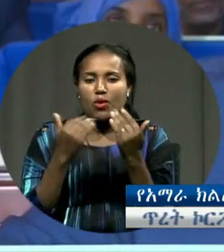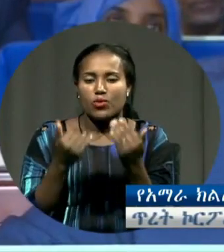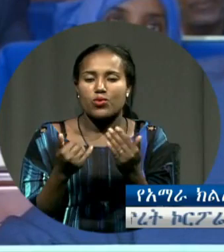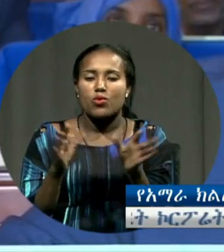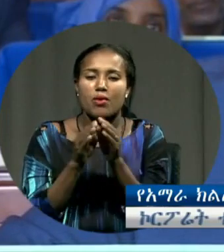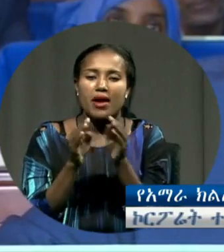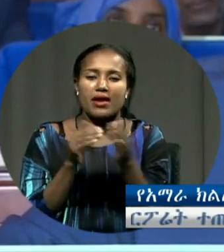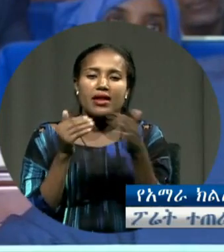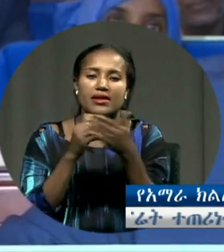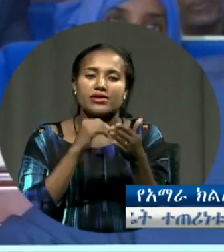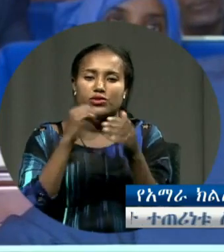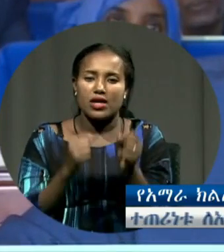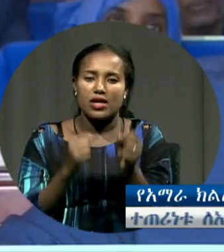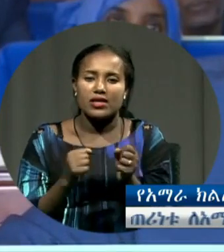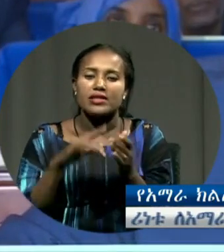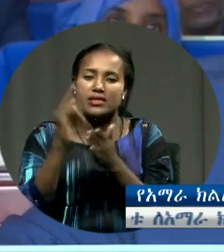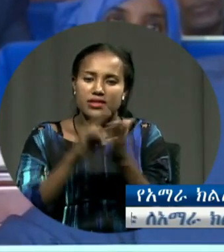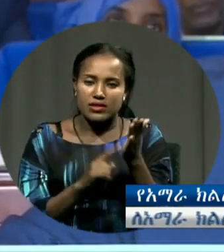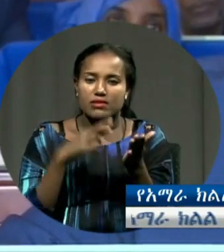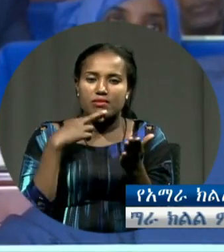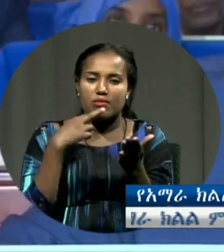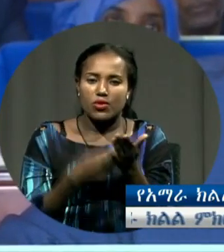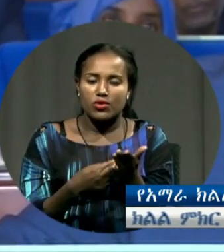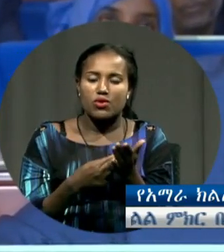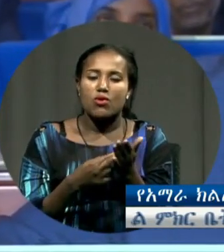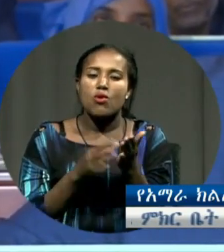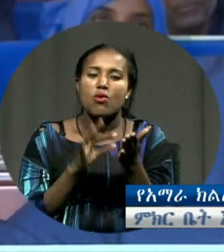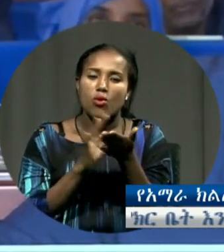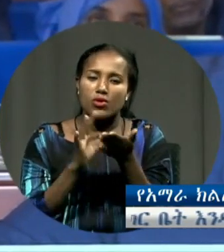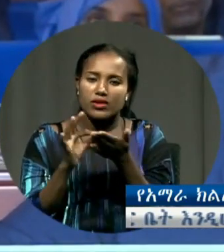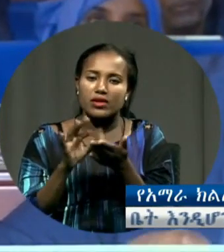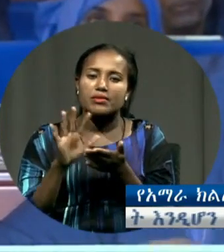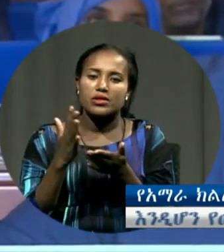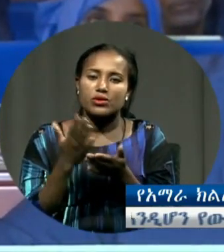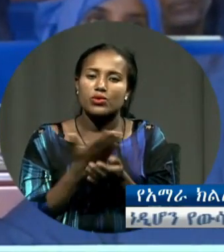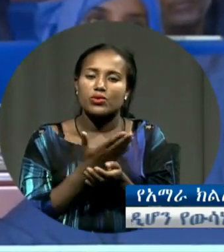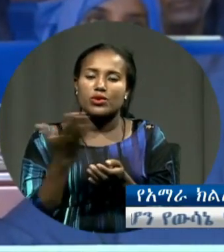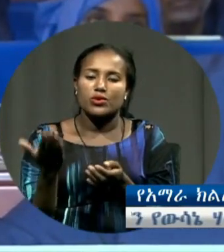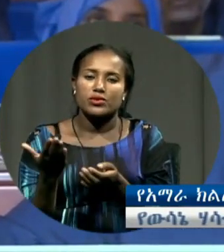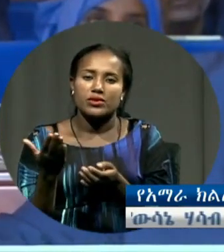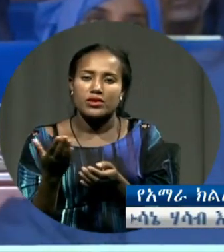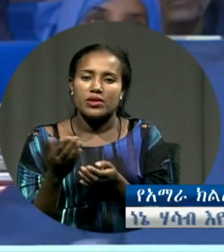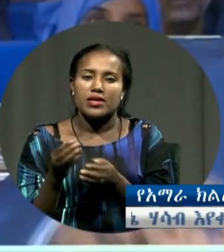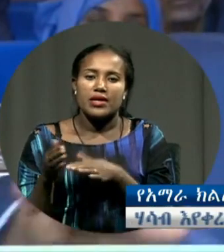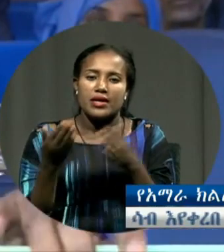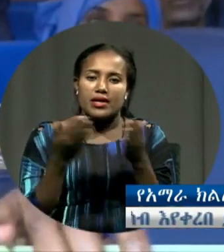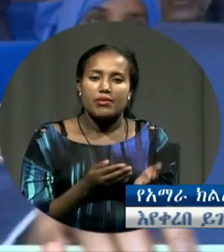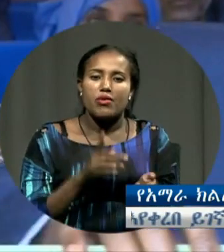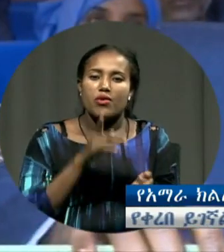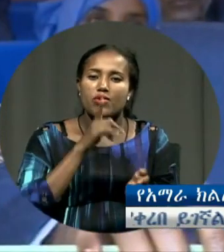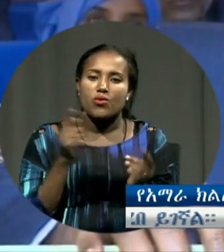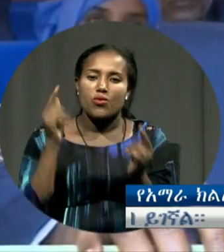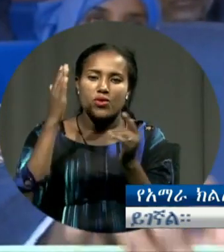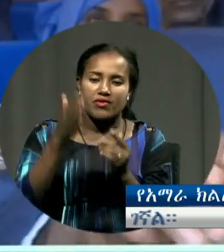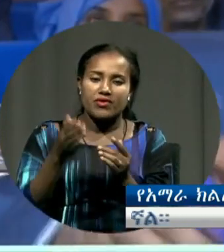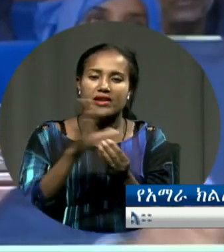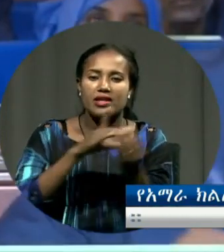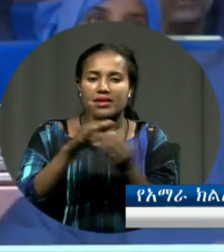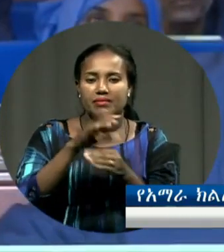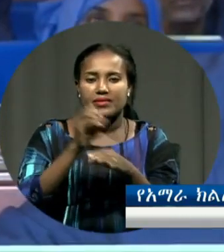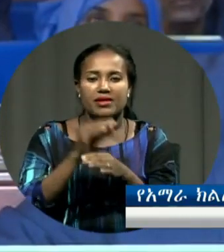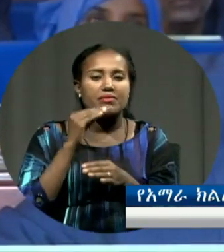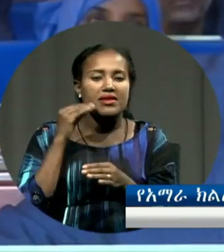ላይ ደርስ ይችላል። ዝርዝር ሪፖርት፣ ኦዲት የመሳሰሉት ነገሮች ቀርበው ነው ወደፊት ክልል ምክር ቤቱ